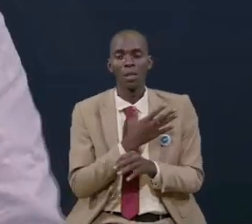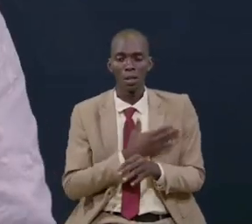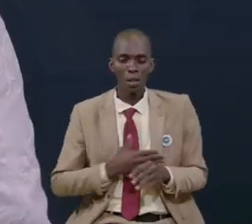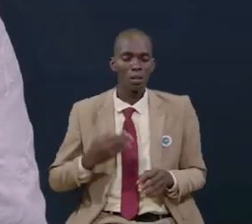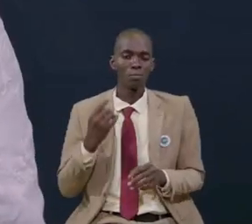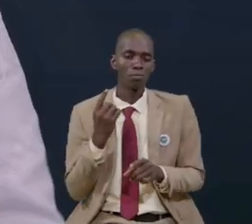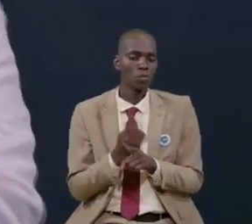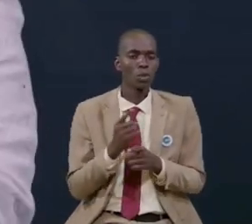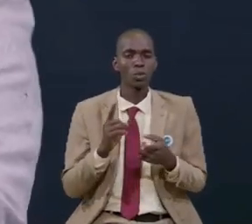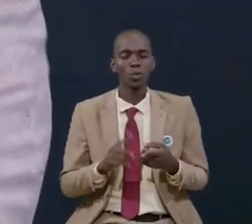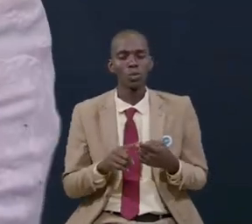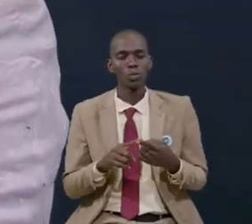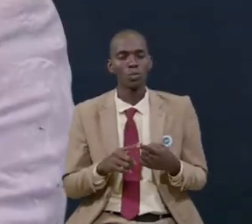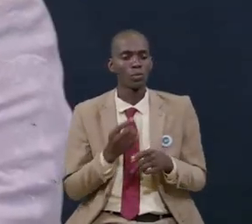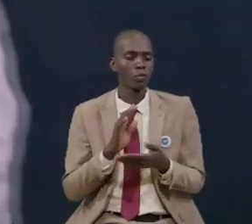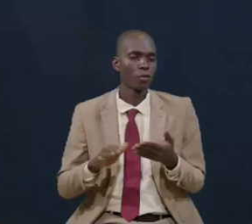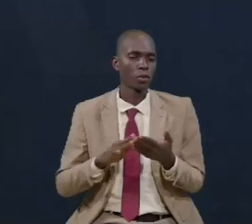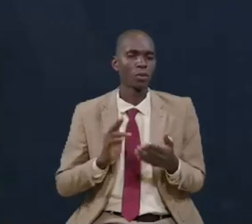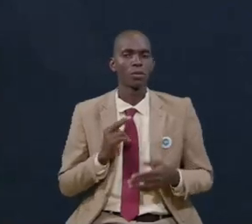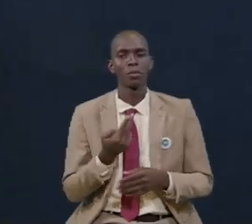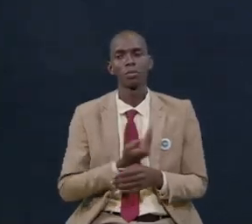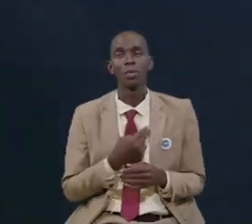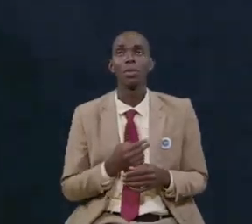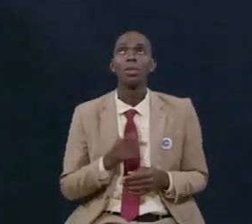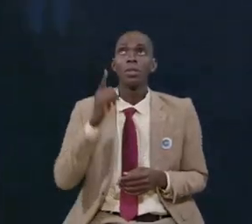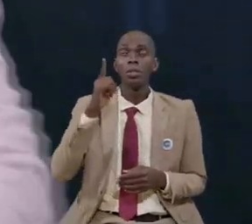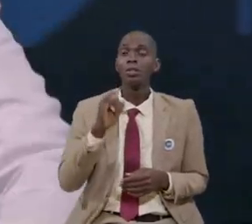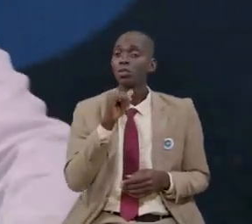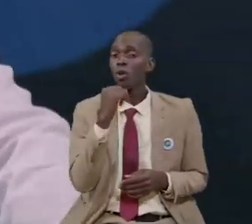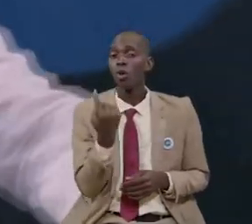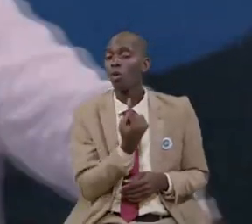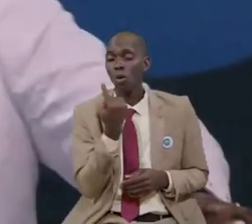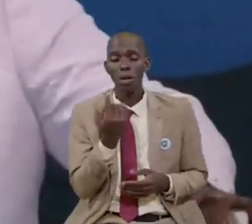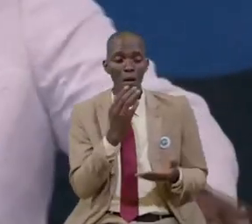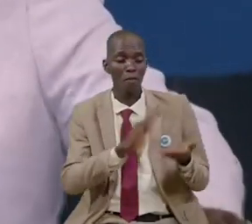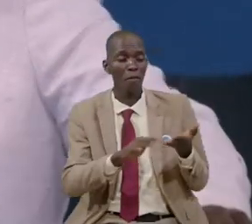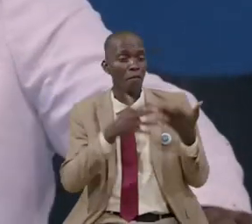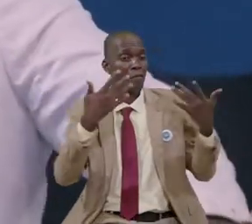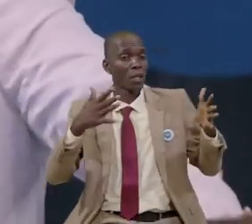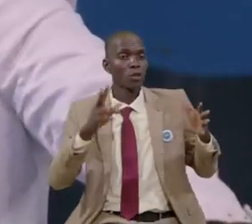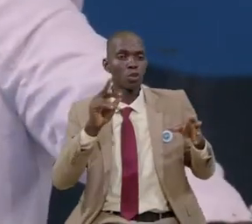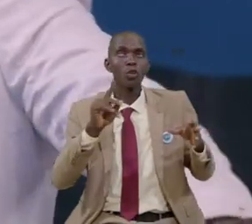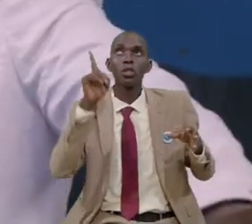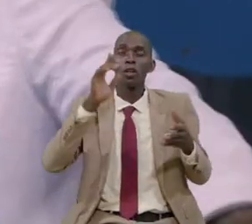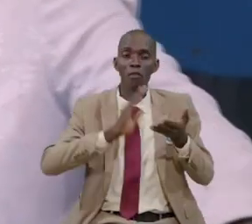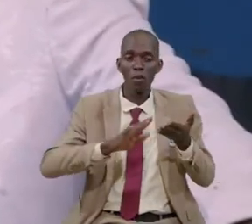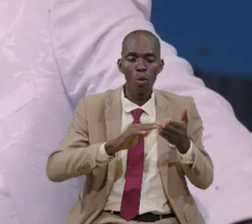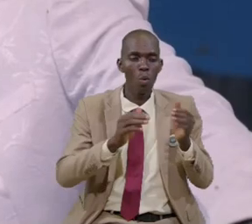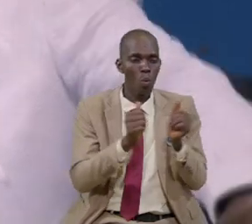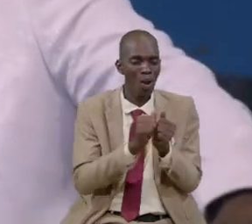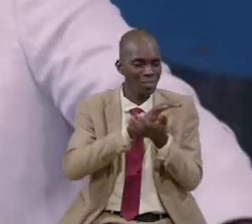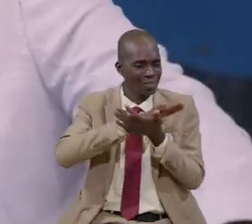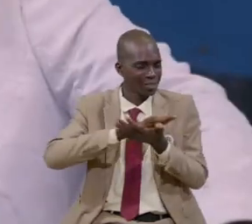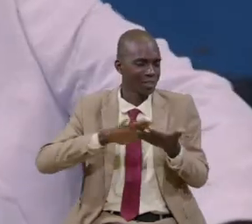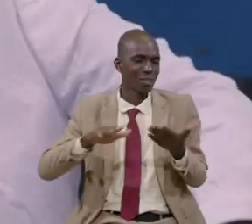pardonner et pour nous purifier. Non seulement pour nous pardonner, mais aussi pour nous purifier. Les deux